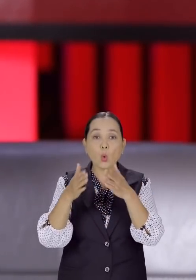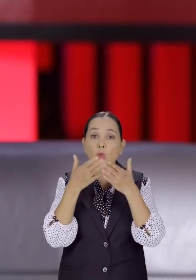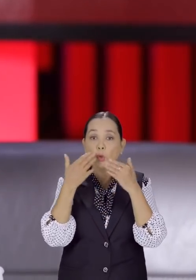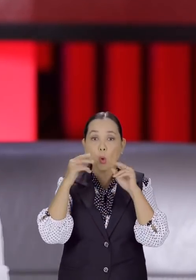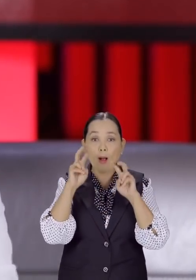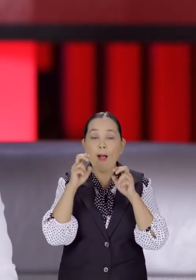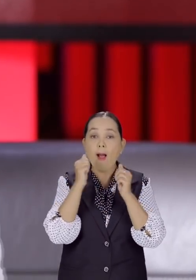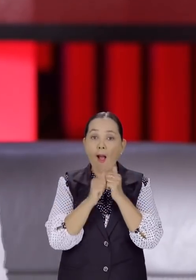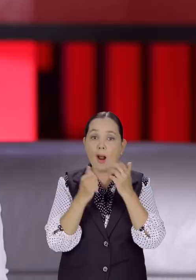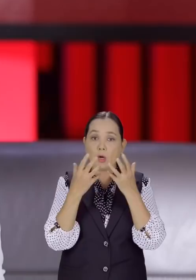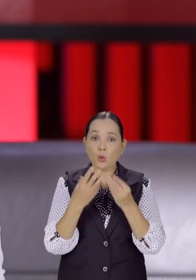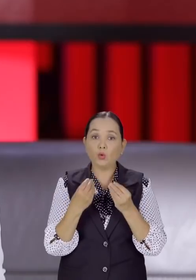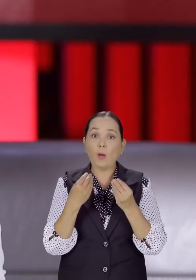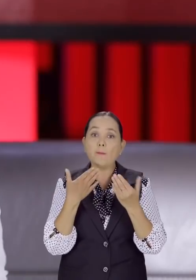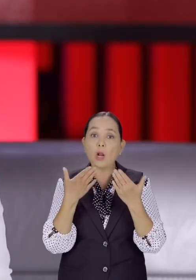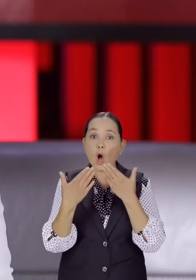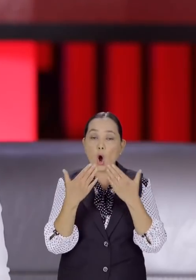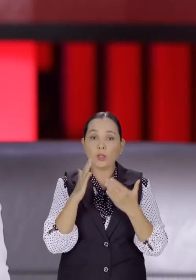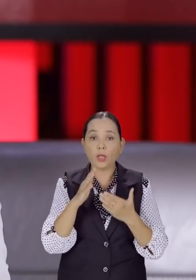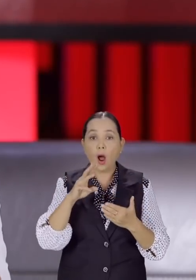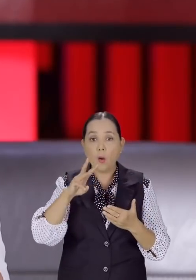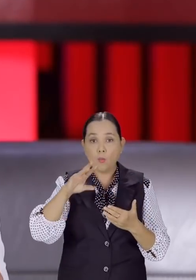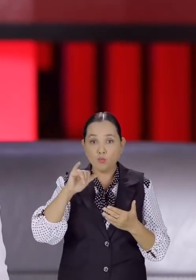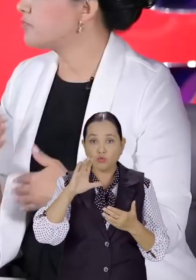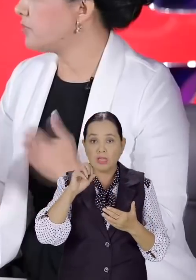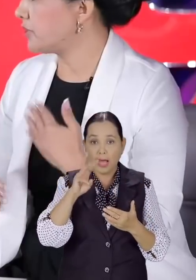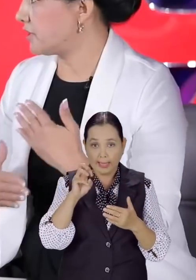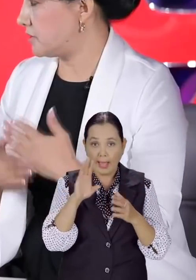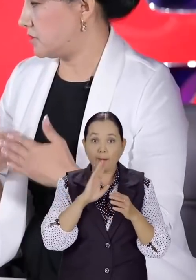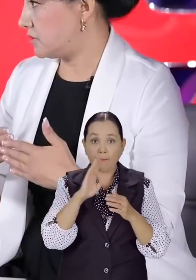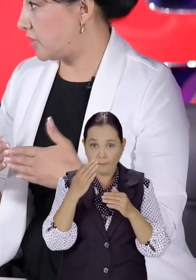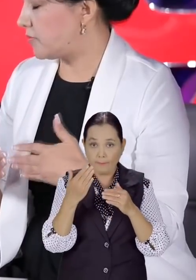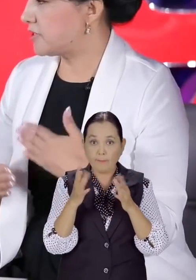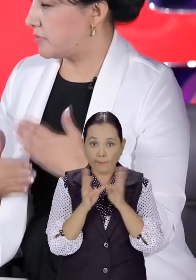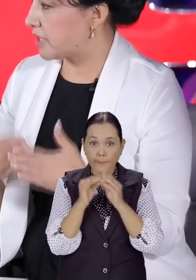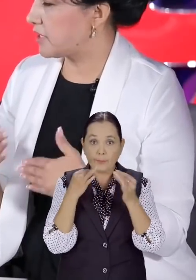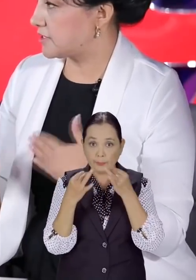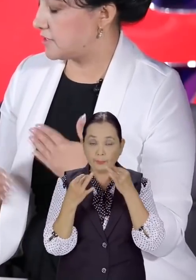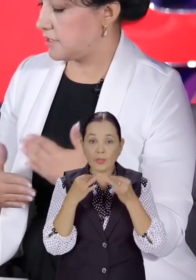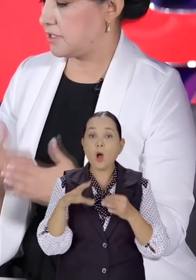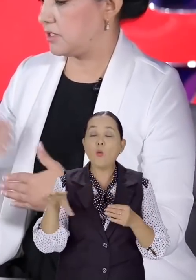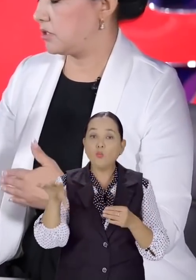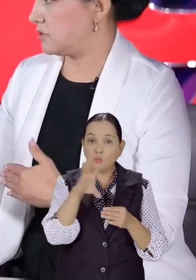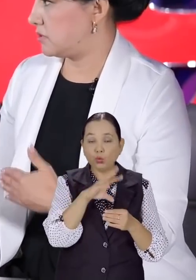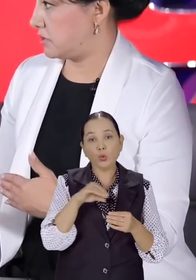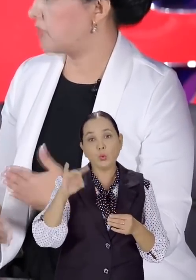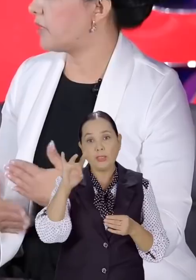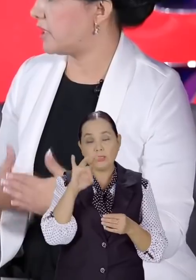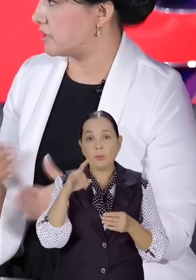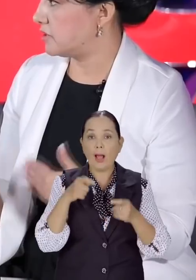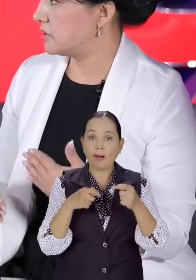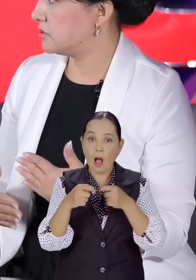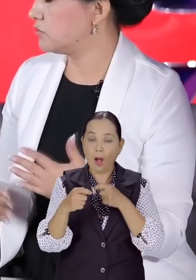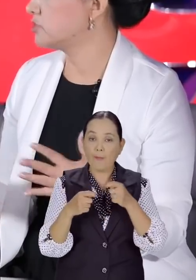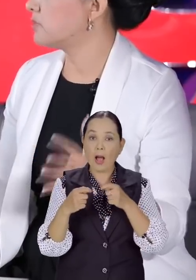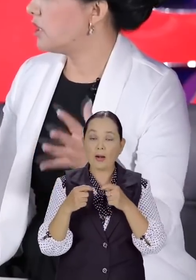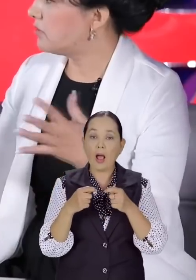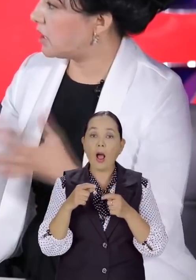biz har kuni muloqotdamiz. Mustahkam bilan butun respublika reabilitatsiya markazi